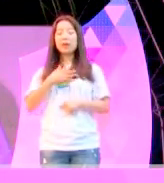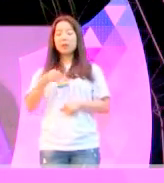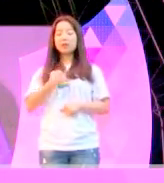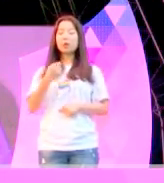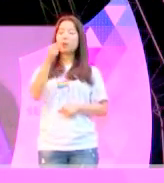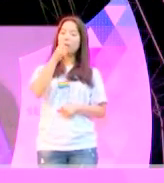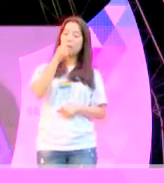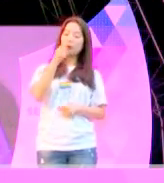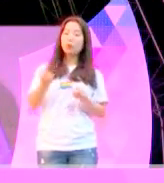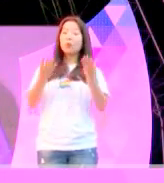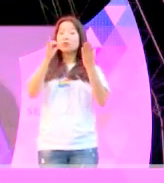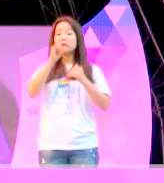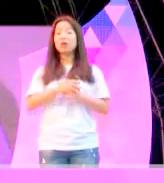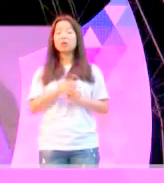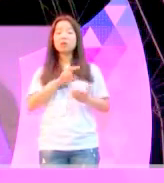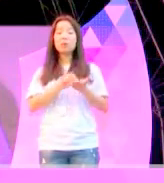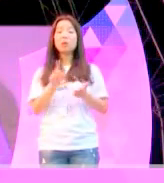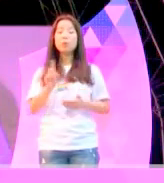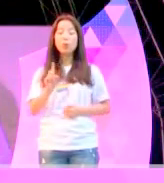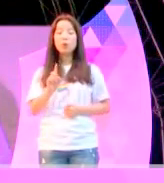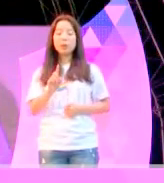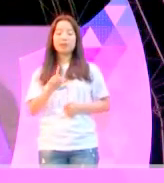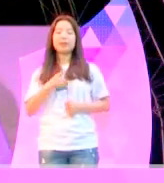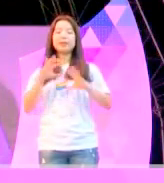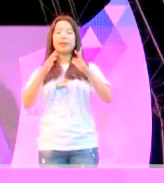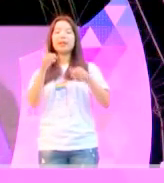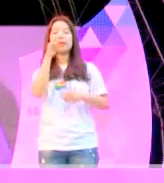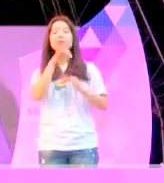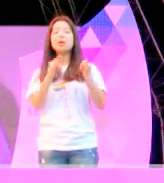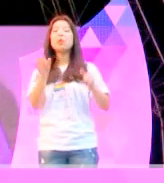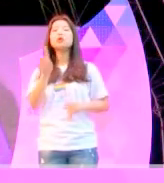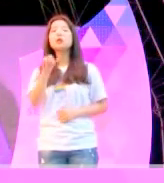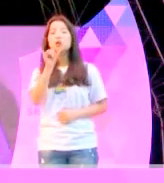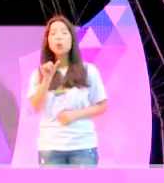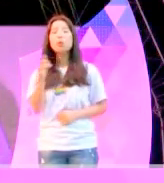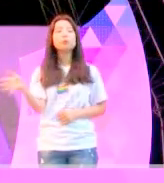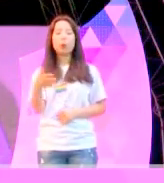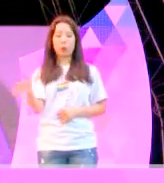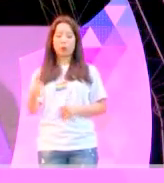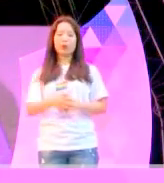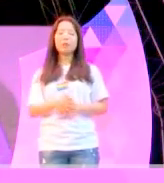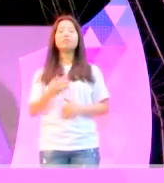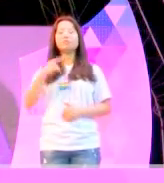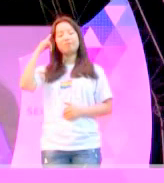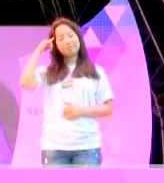공연 제목 이름이 세상에 나쁜 사랑이 어디 있나요? 였습니다. 예, 그렇게